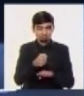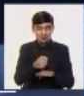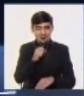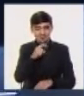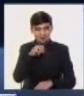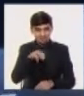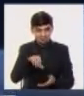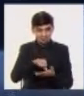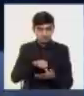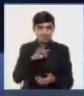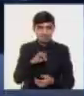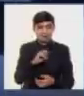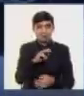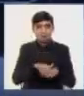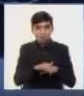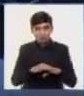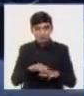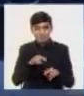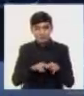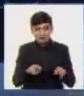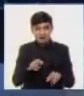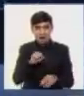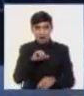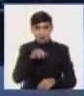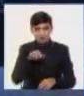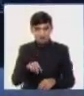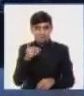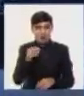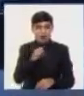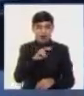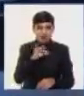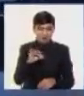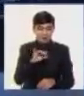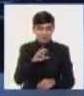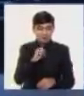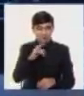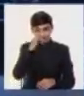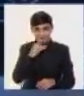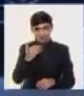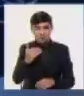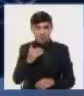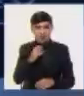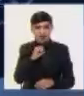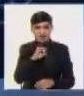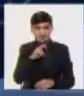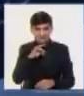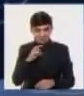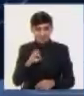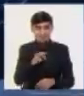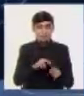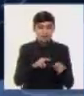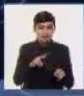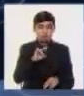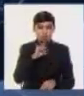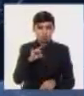от Народно-демократической патриотической партии АУЛ, Али Бектаев, от Народной партии Казахстана Айкын Конуров и от партии